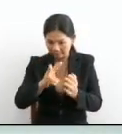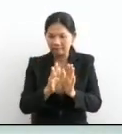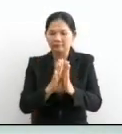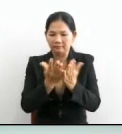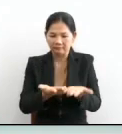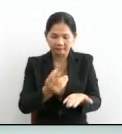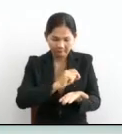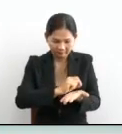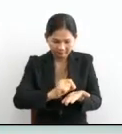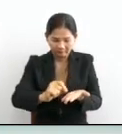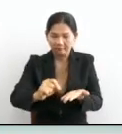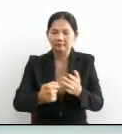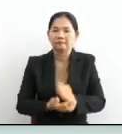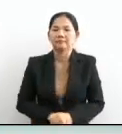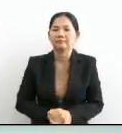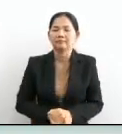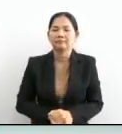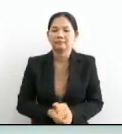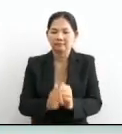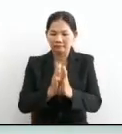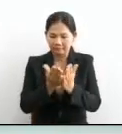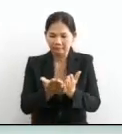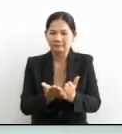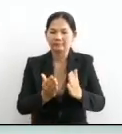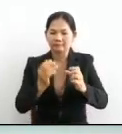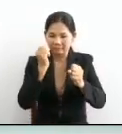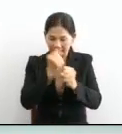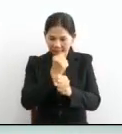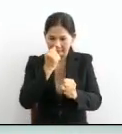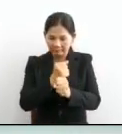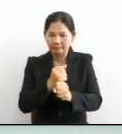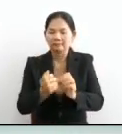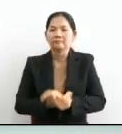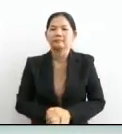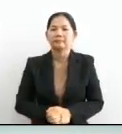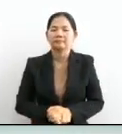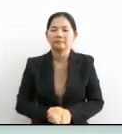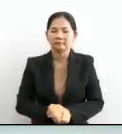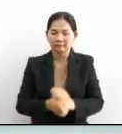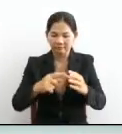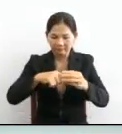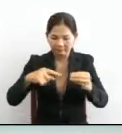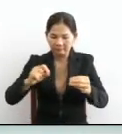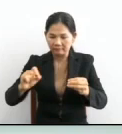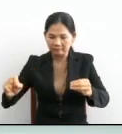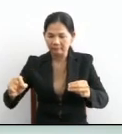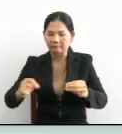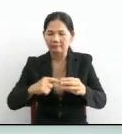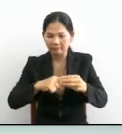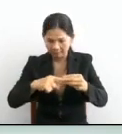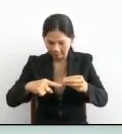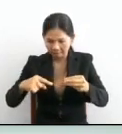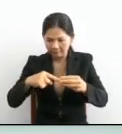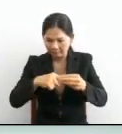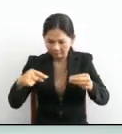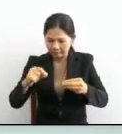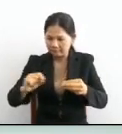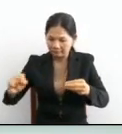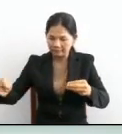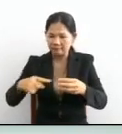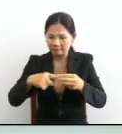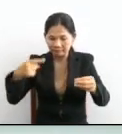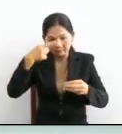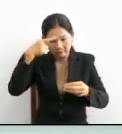Sự phơi sổ xế. Sự phơi cạch cá. Bếch bắn tuột.